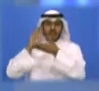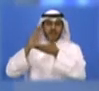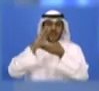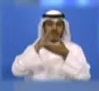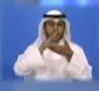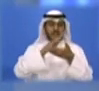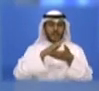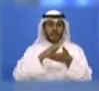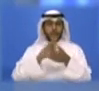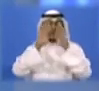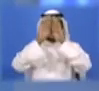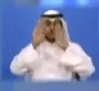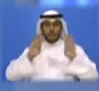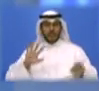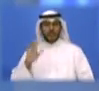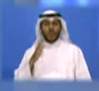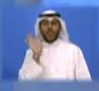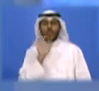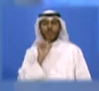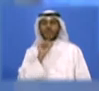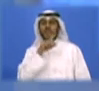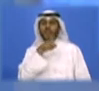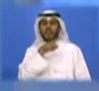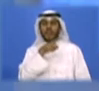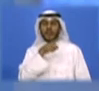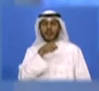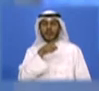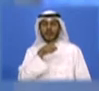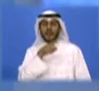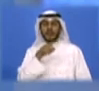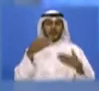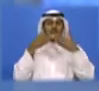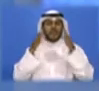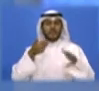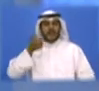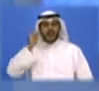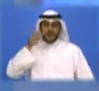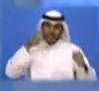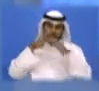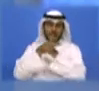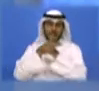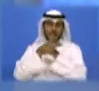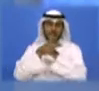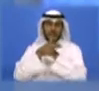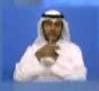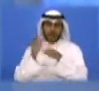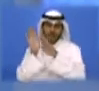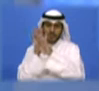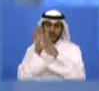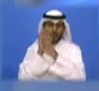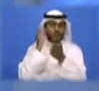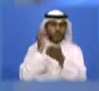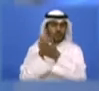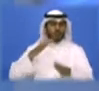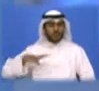السلمية، أن هناك استراتيجية تنموية وثقافية وفنية شاملة تحظى بدعم وتأييد من حضرة صاحب السمو